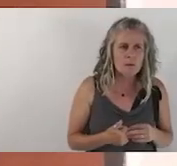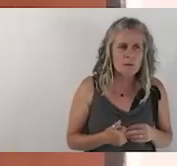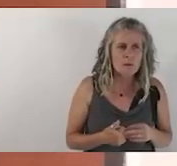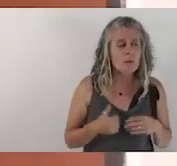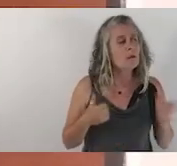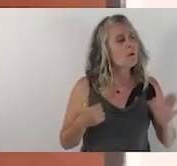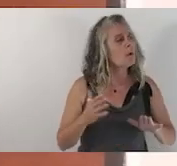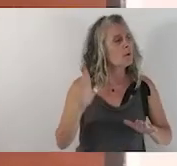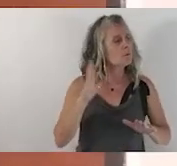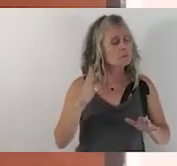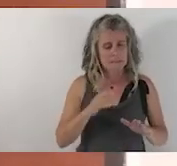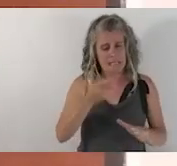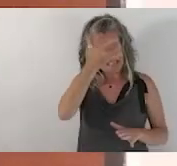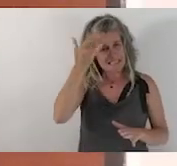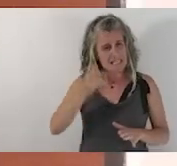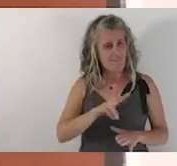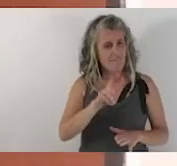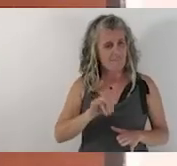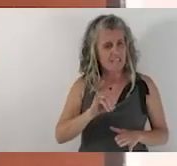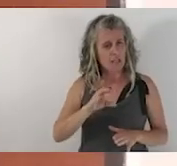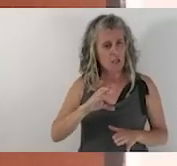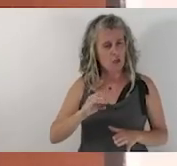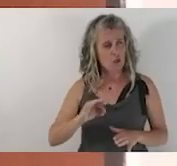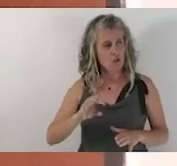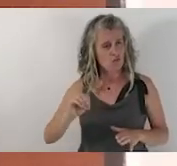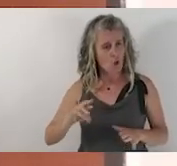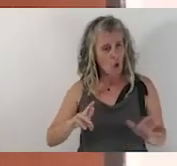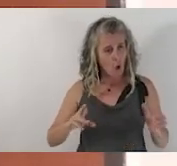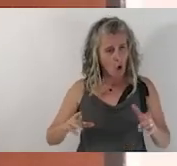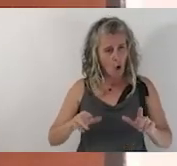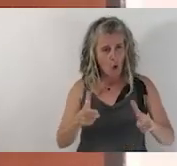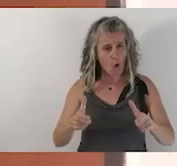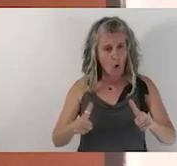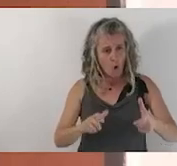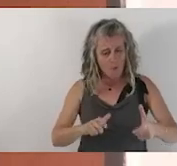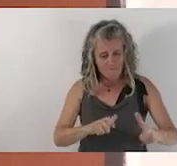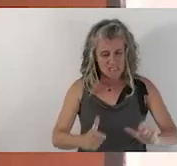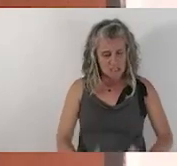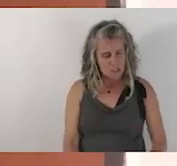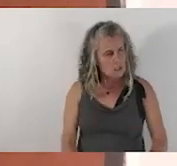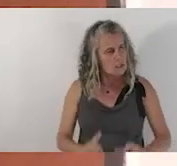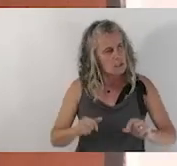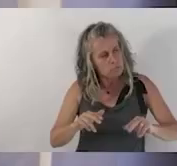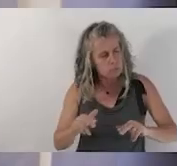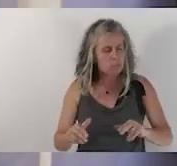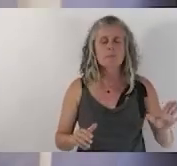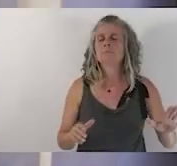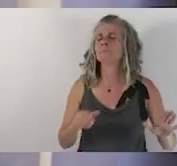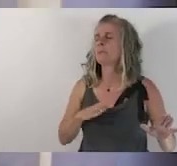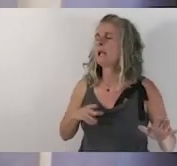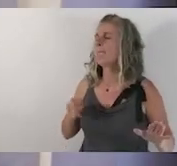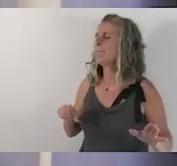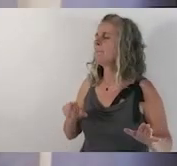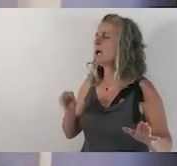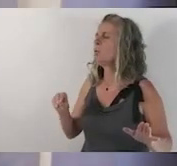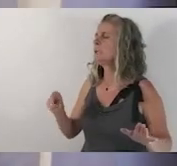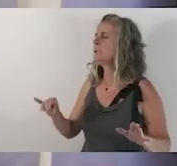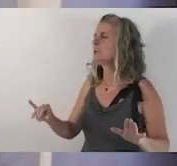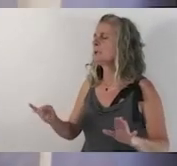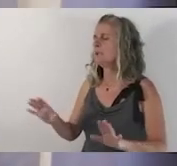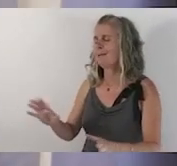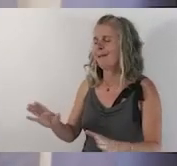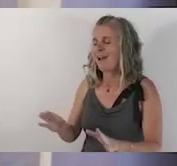vestiges de Saint-Victor, effectivement, vous étiez opposés. Je m'en souviens, mais Madame Parodi, on n'est pas contre